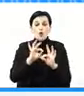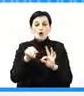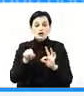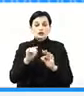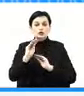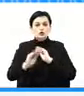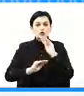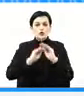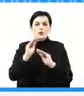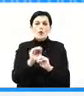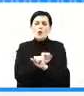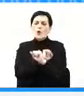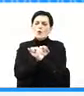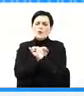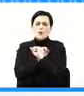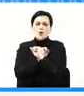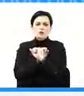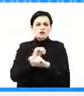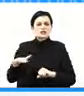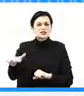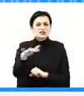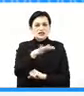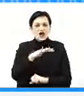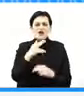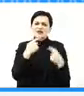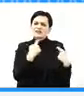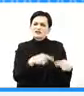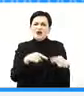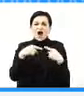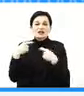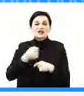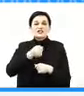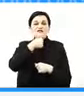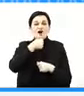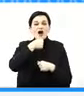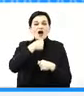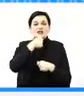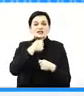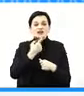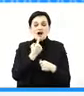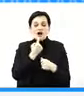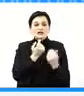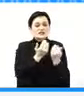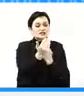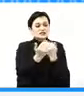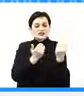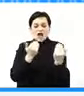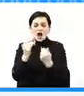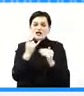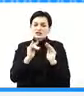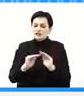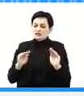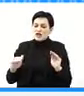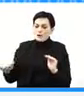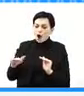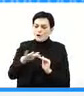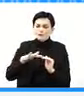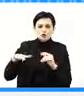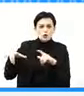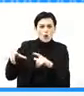მოეწყობა მოსასვენებელი სივრცეების აჩრდილოებით, სხვადასხვა ასაკობრივი ჯგუფებისთვის განკუთვნილი საბავშვო მოედნები,